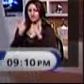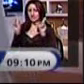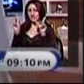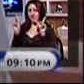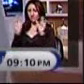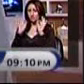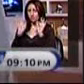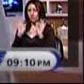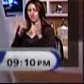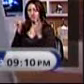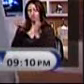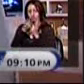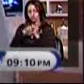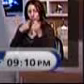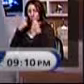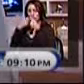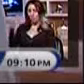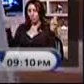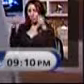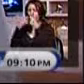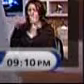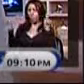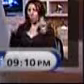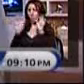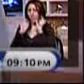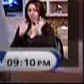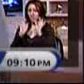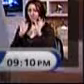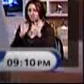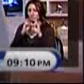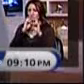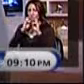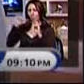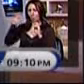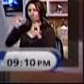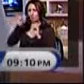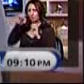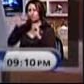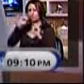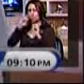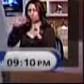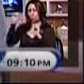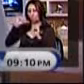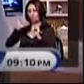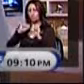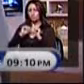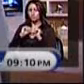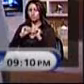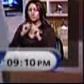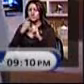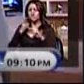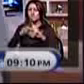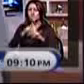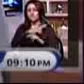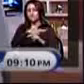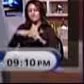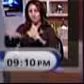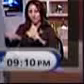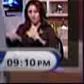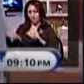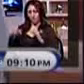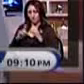التلفزيون ويكتب في الجرايد ويقول اراء في منتهى القسوة ضد ساركوزي. هنا بقى الدولة والحكومة، ده المعنى اللي عايز اقوله لحضرتك.